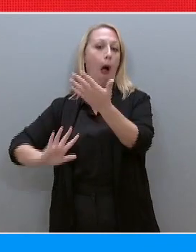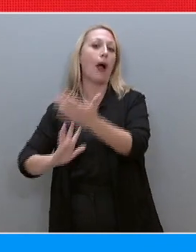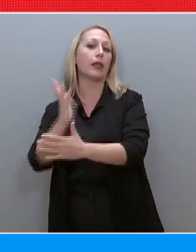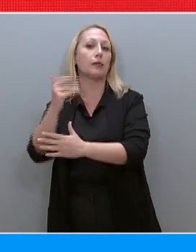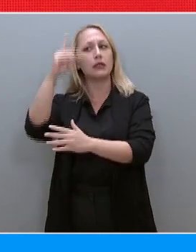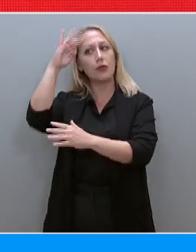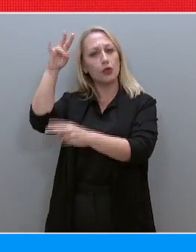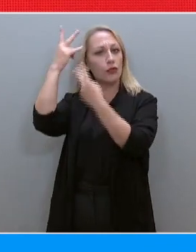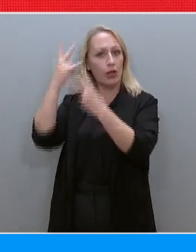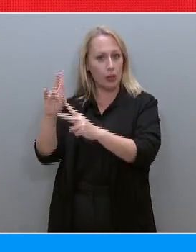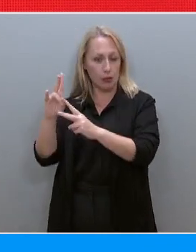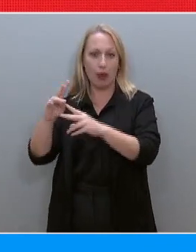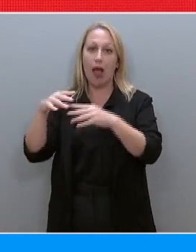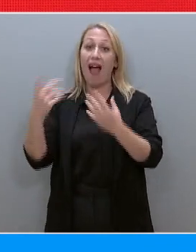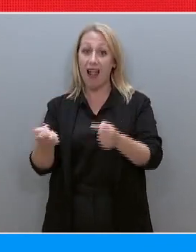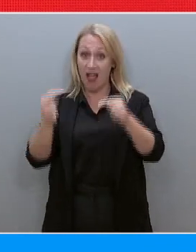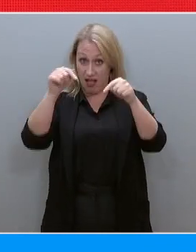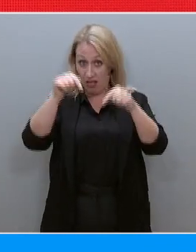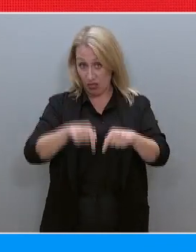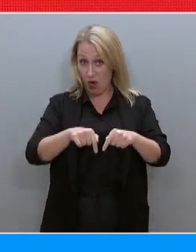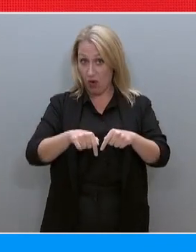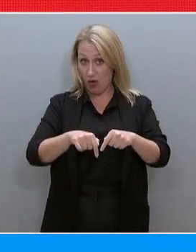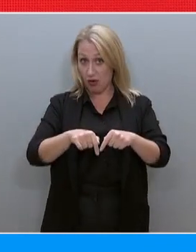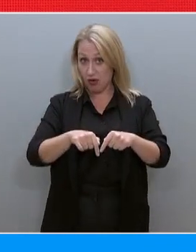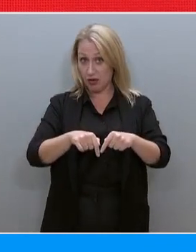αντίληψη αυτή, αλλά στην προκειμένη περίπτωση